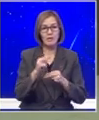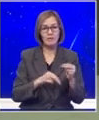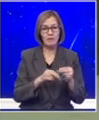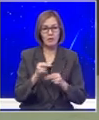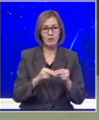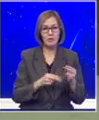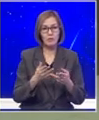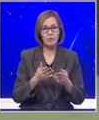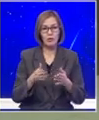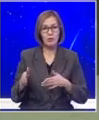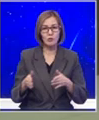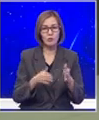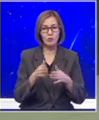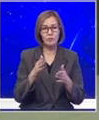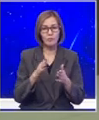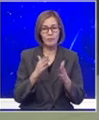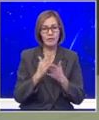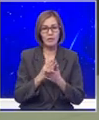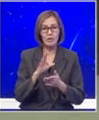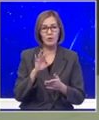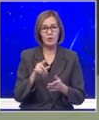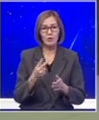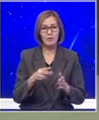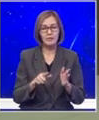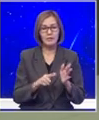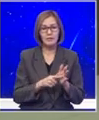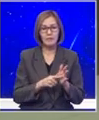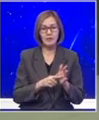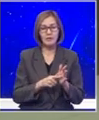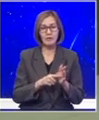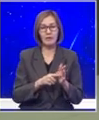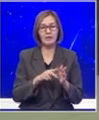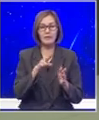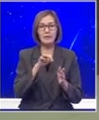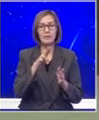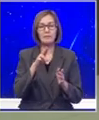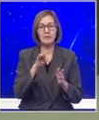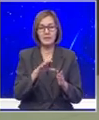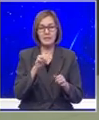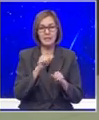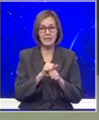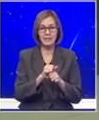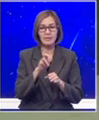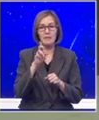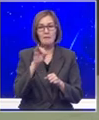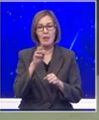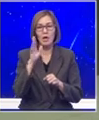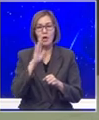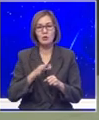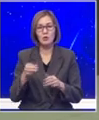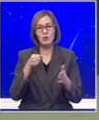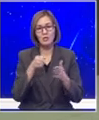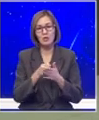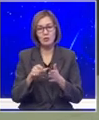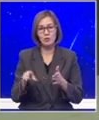Инфрақұрылымға осы жерге жол апарып қойды 027 деген лепсі станциясынан Балқаш көлінің жағалауына дейін. Енді мына свет пен су